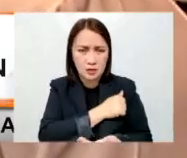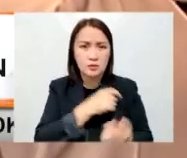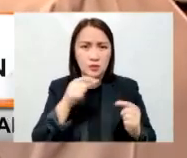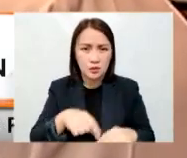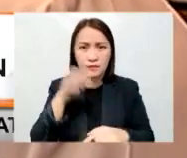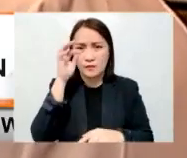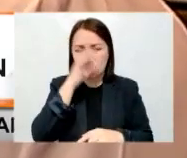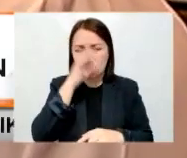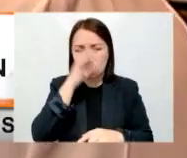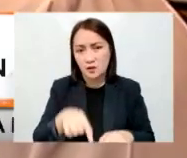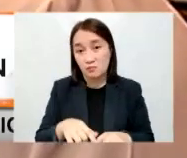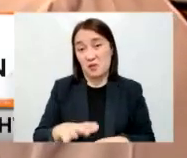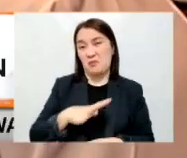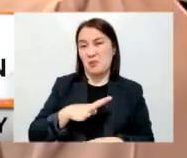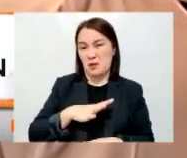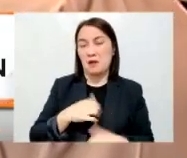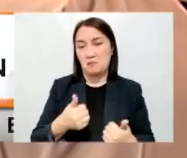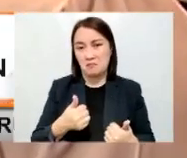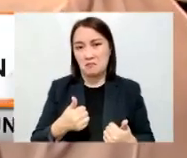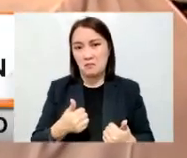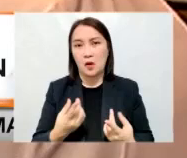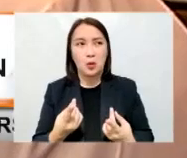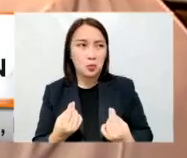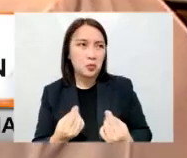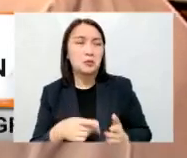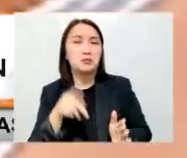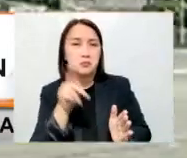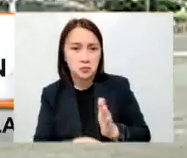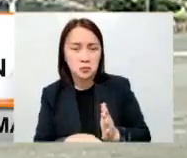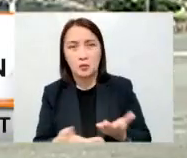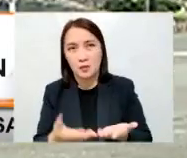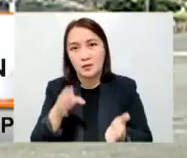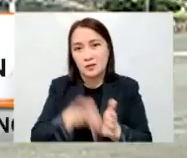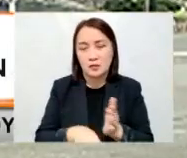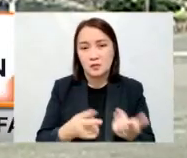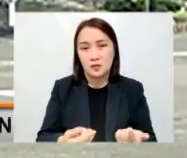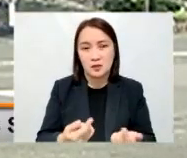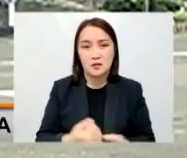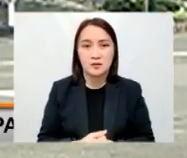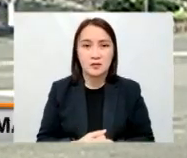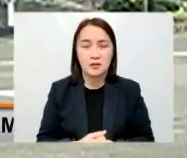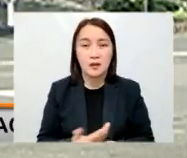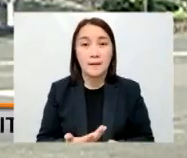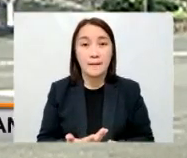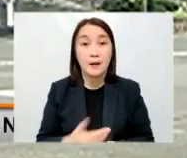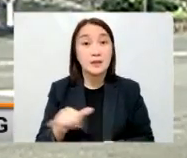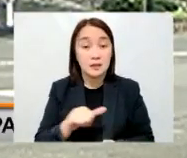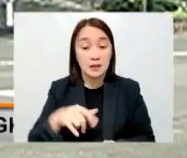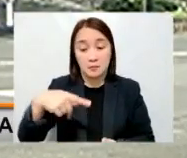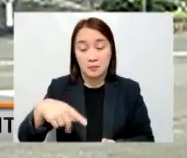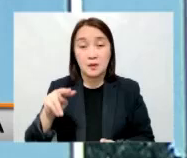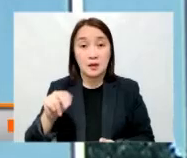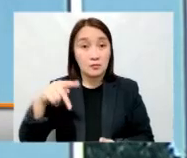pala na gumawa ng krimen dahil ganyan po yung mga statistics po natin. maging ang PNP, aminadong